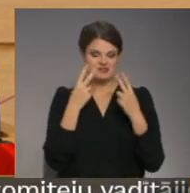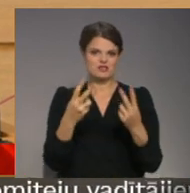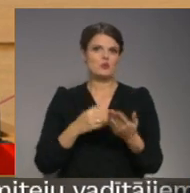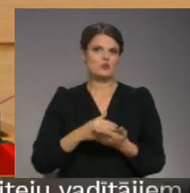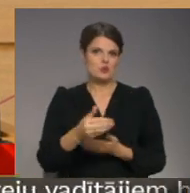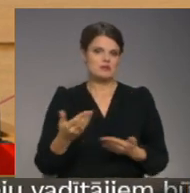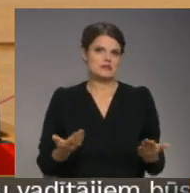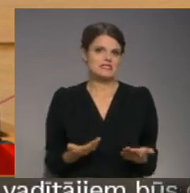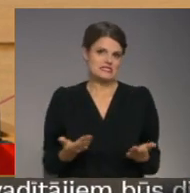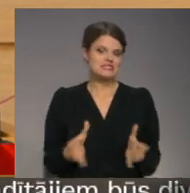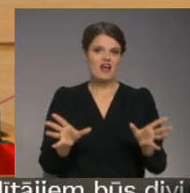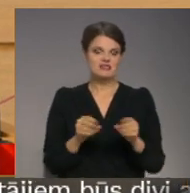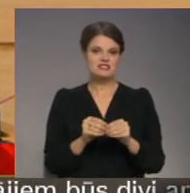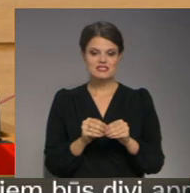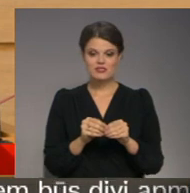tām sadzīvot.